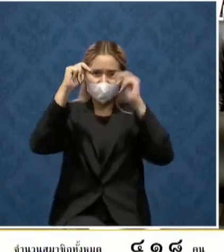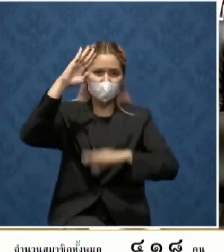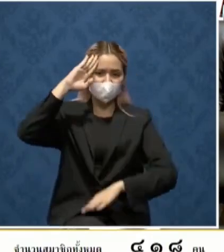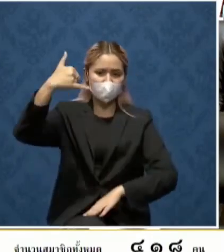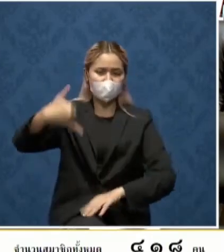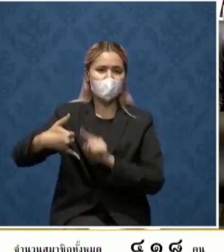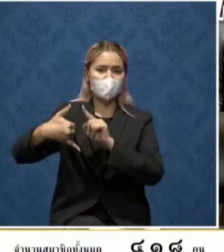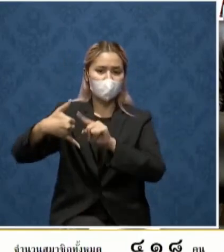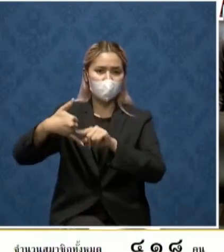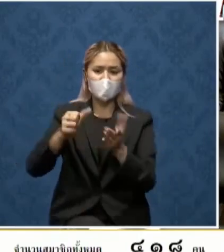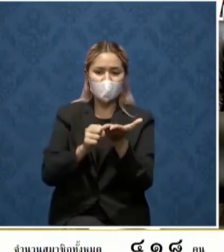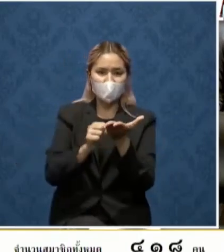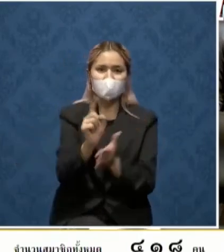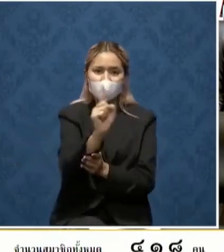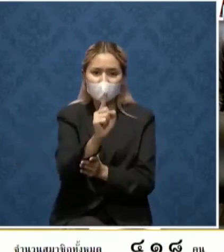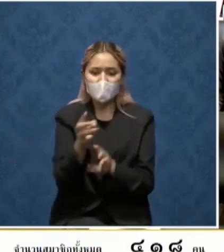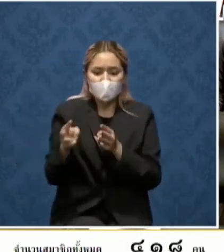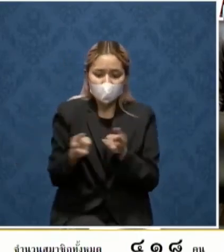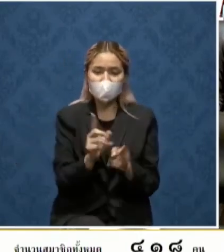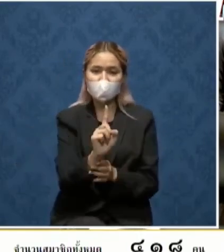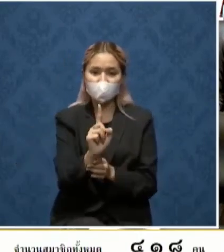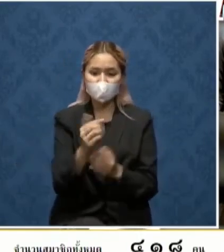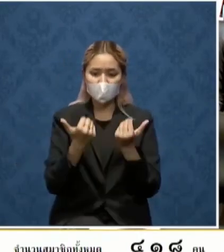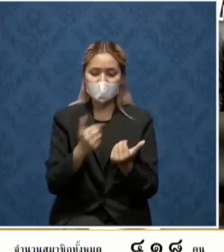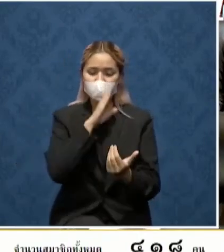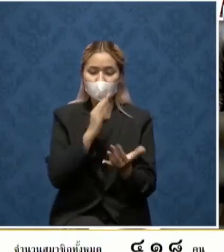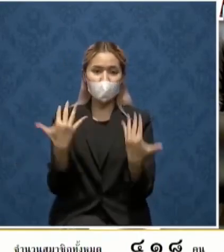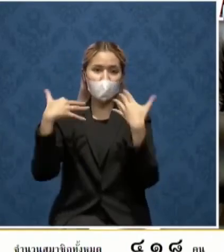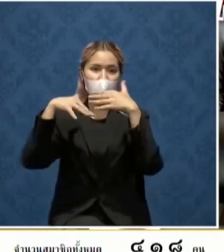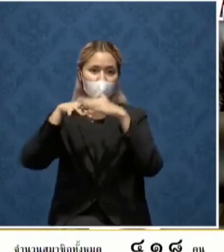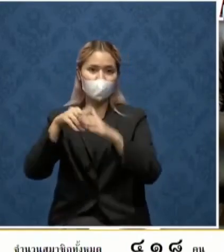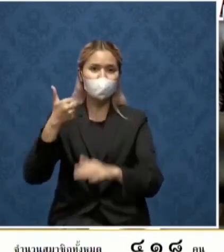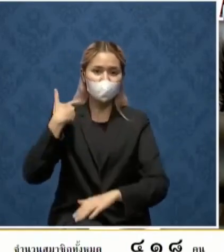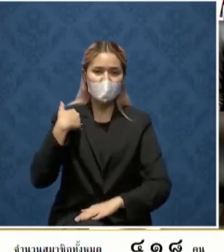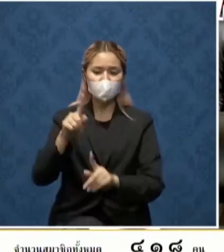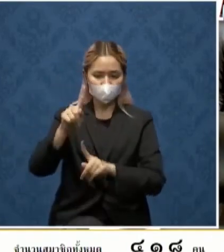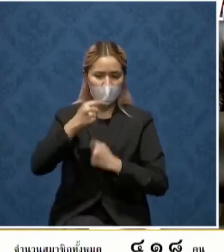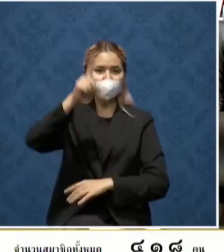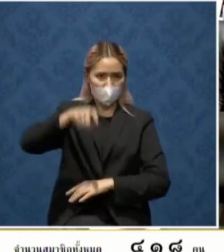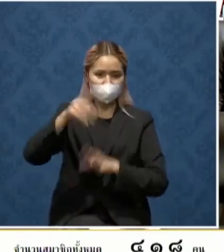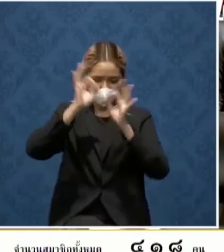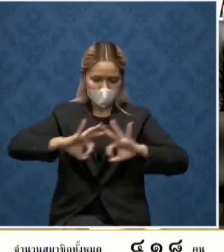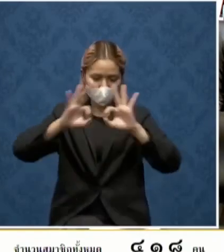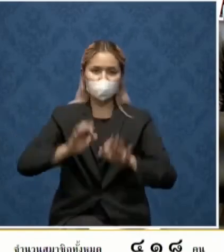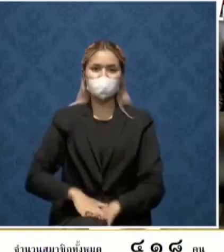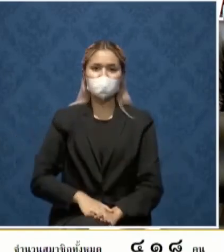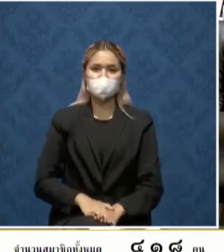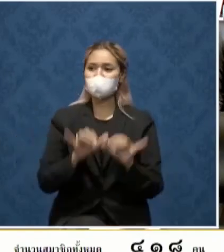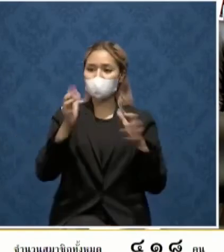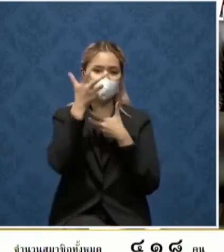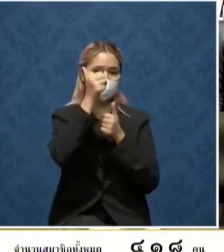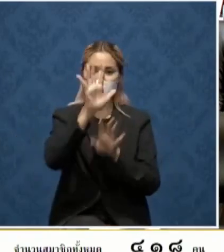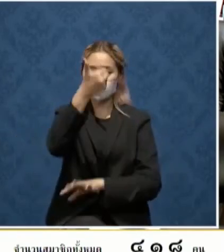ทุจหล Corruption อย่ไรตัท่านเองเข้ไปรวมดวยหอเปล่ามัต้องตอบครับมัใชไปบ้ยแบนี้